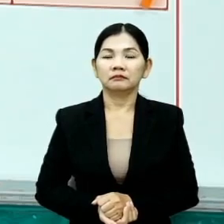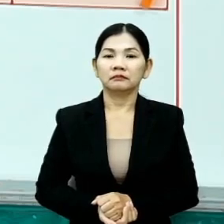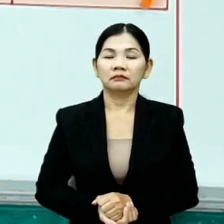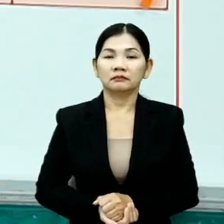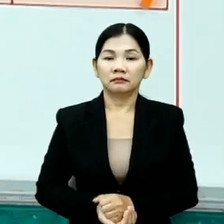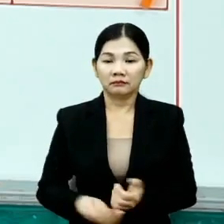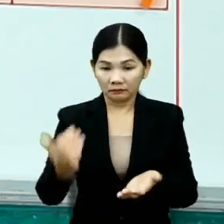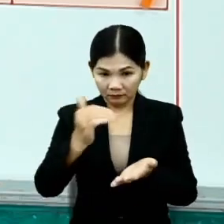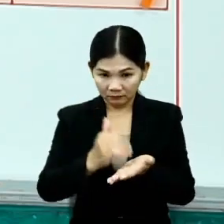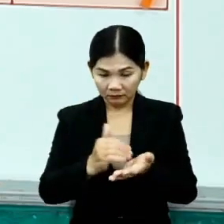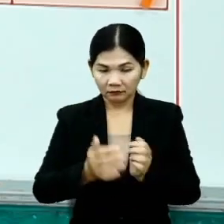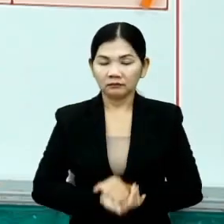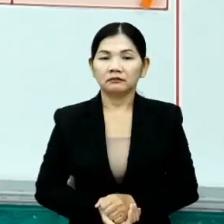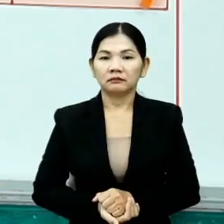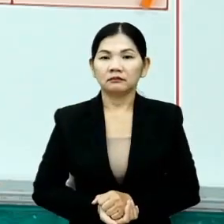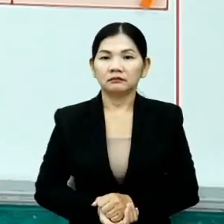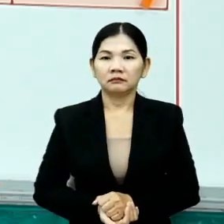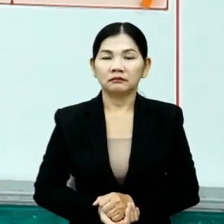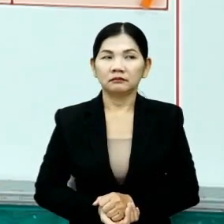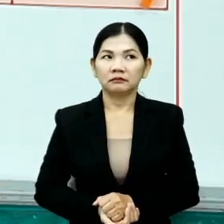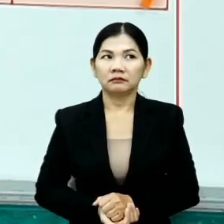ăn làng vĩnh